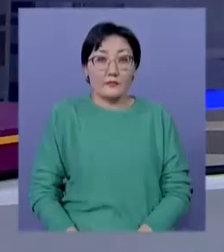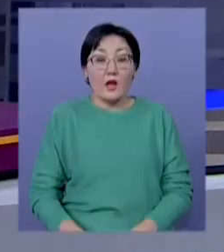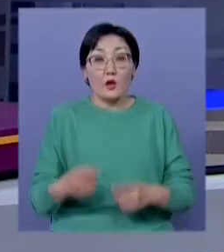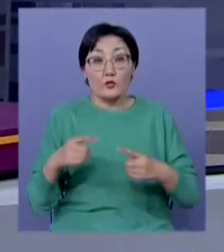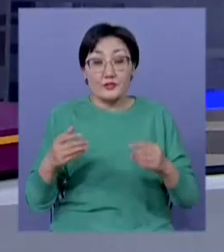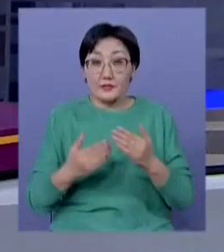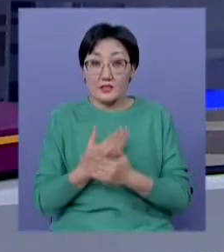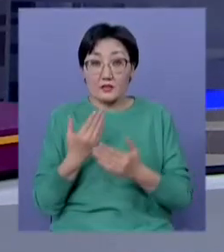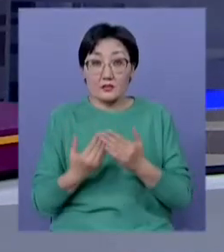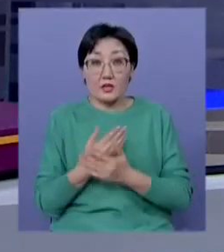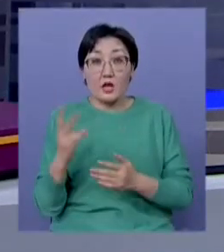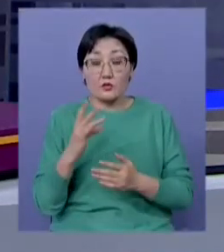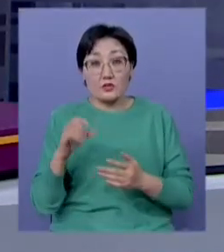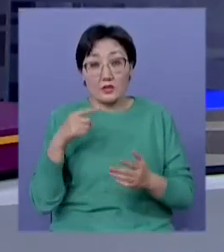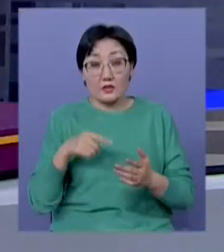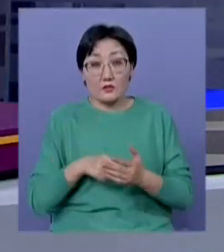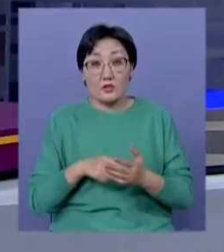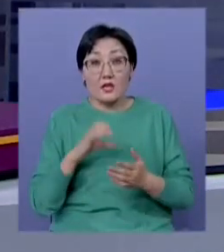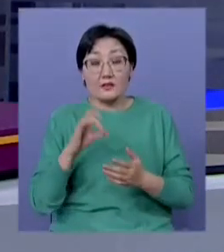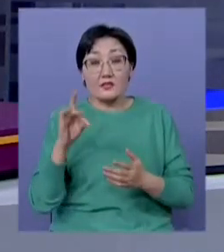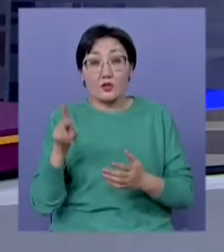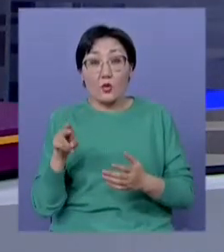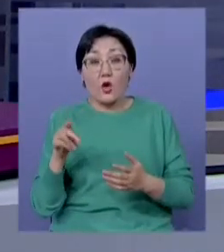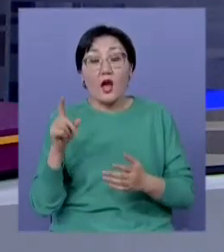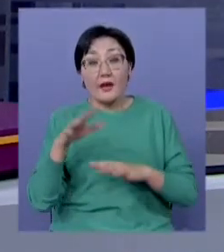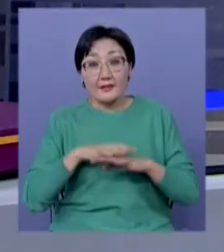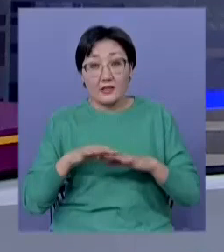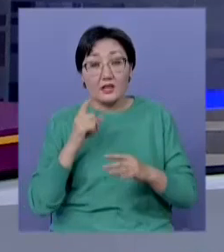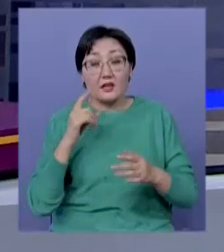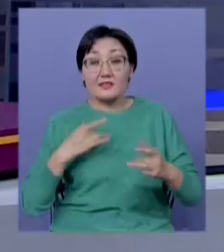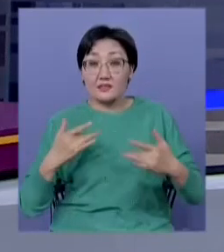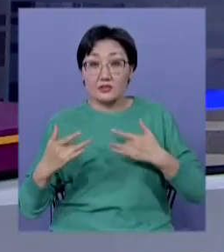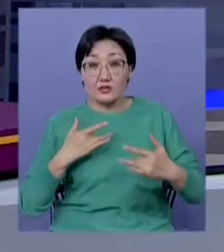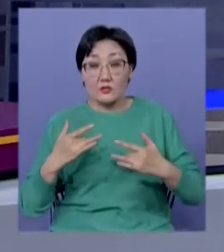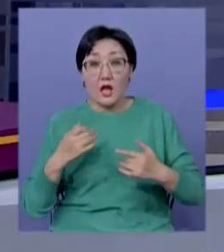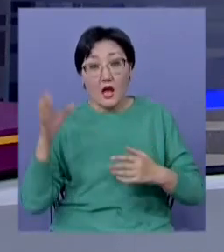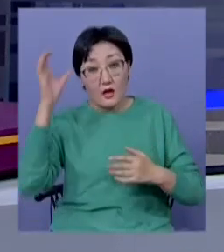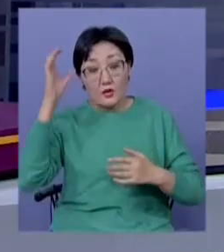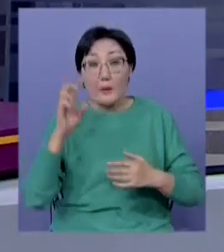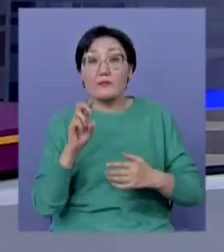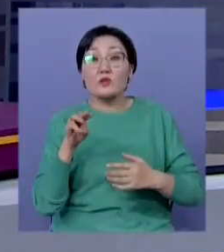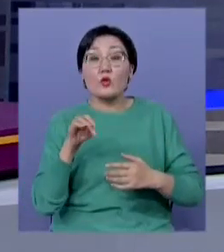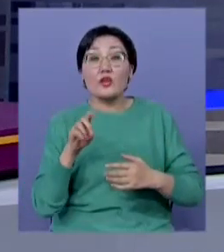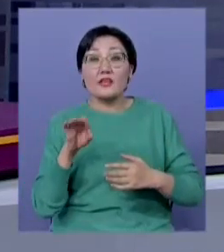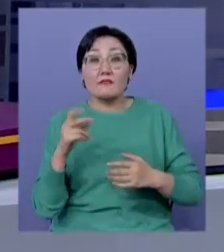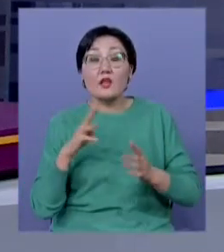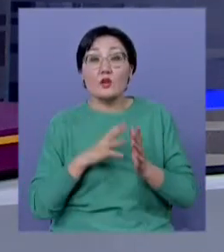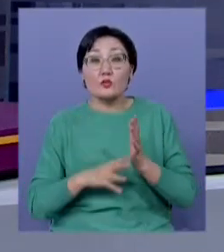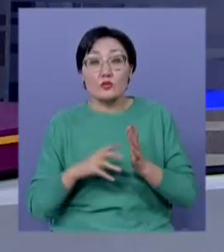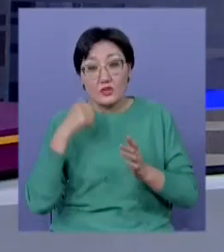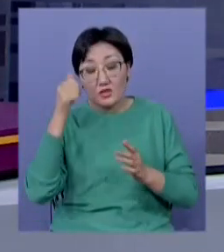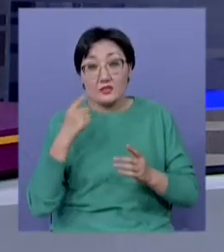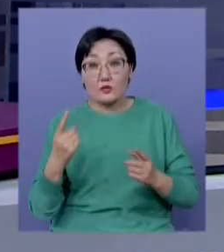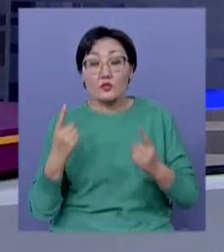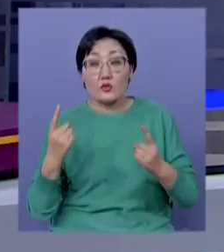Өзгеде жаңалықтар. Нұрсұлтан қаласында КСРО халық әртісі социалистік еңбегері академик Бибігүл Төлегенованың 90 жасқа толуына